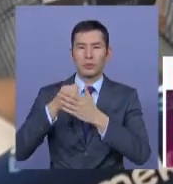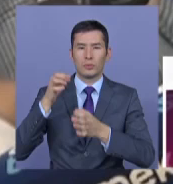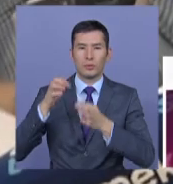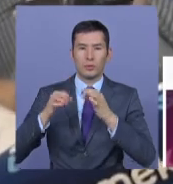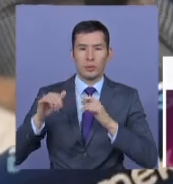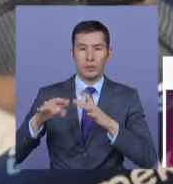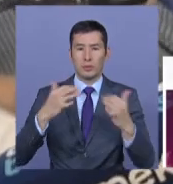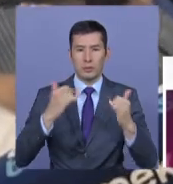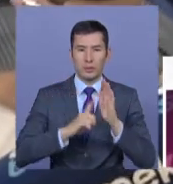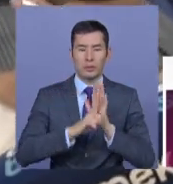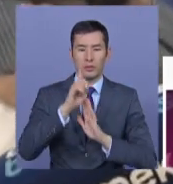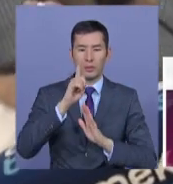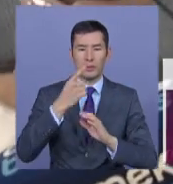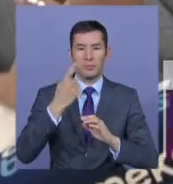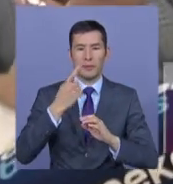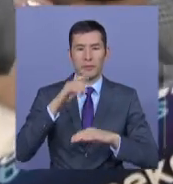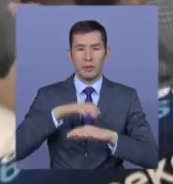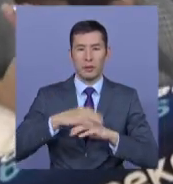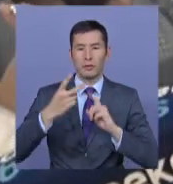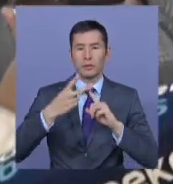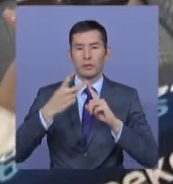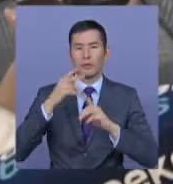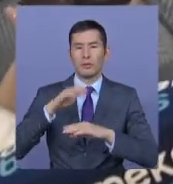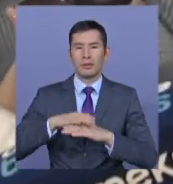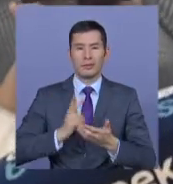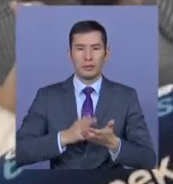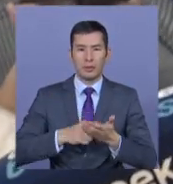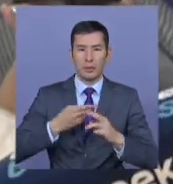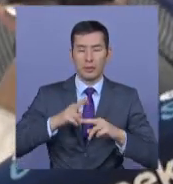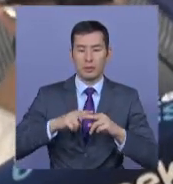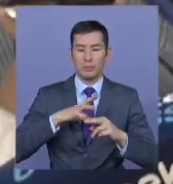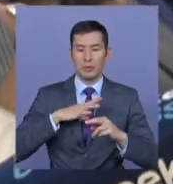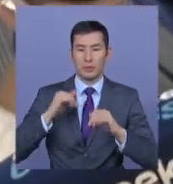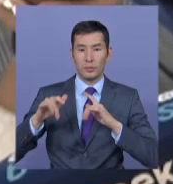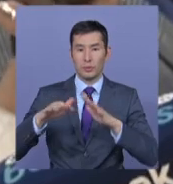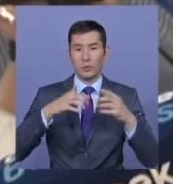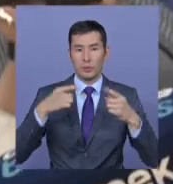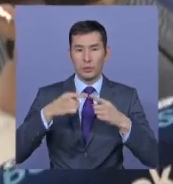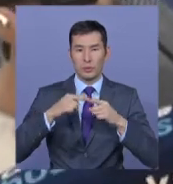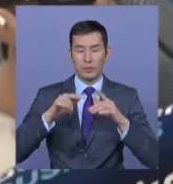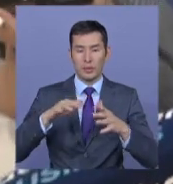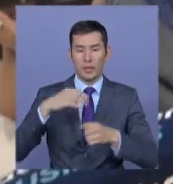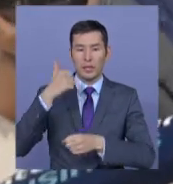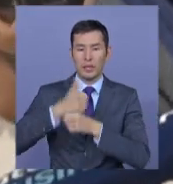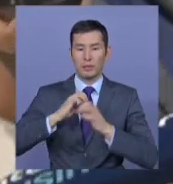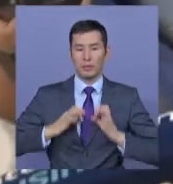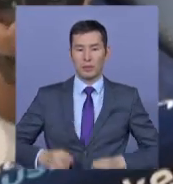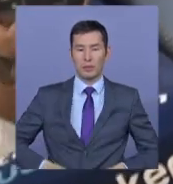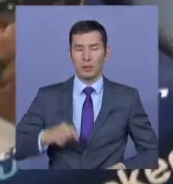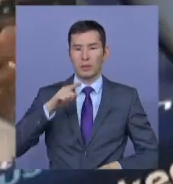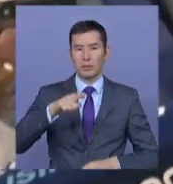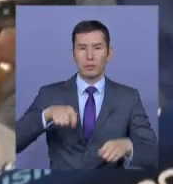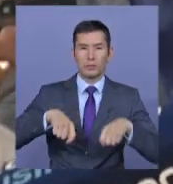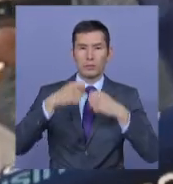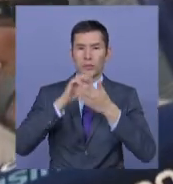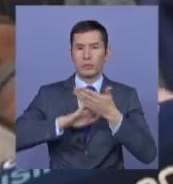бастап кеттік. Бұл бірінші факт. Екінші фактты айтар болсақ, тергеу барысында қылмыстық істі бас прокуратура қылмыс оқиғасы болмаған деп